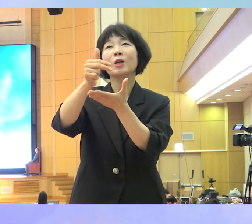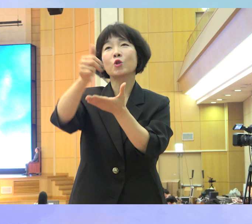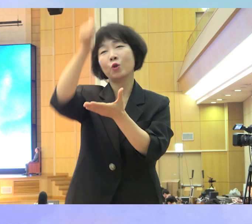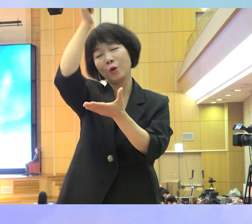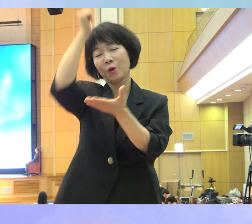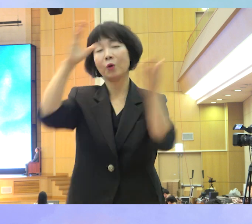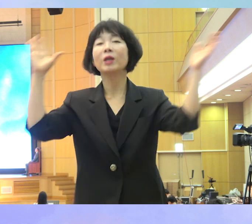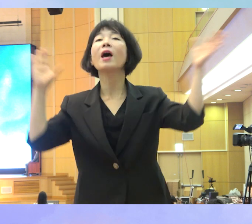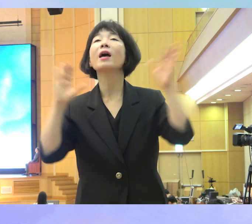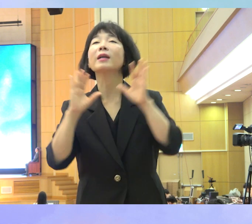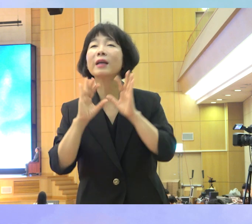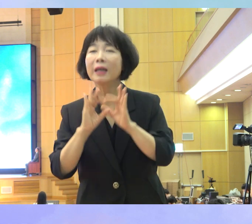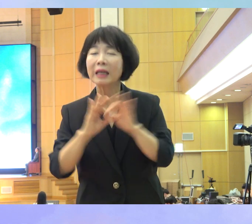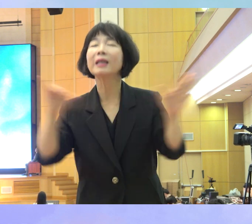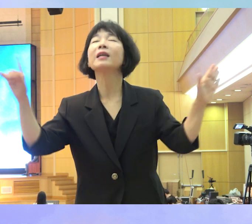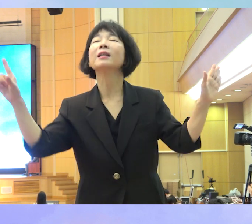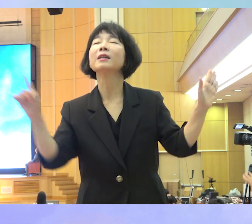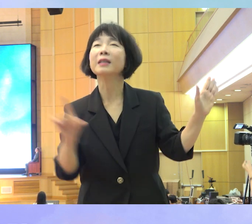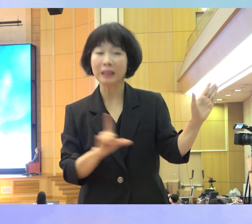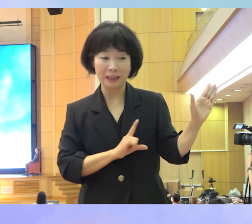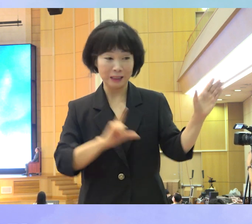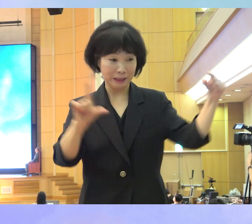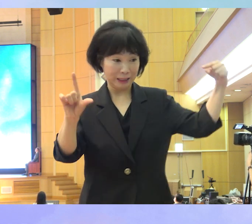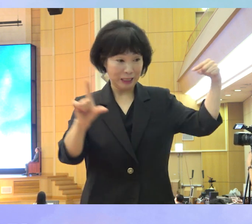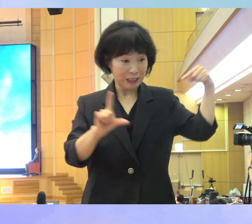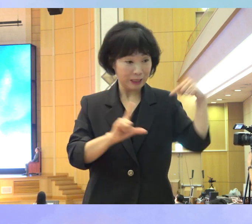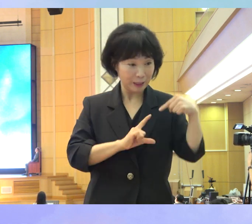놀라우신 주의